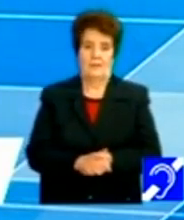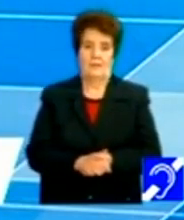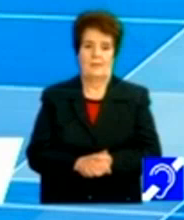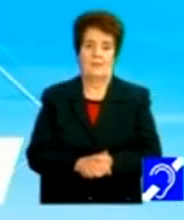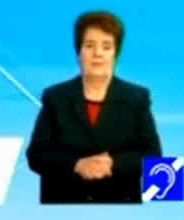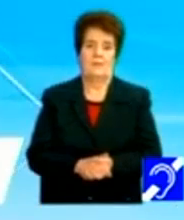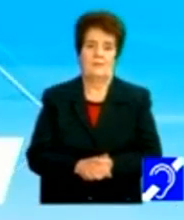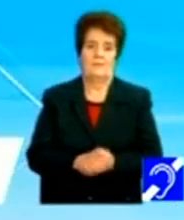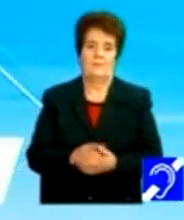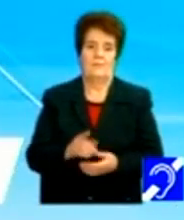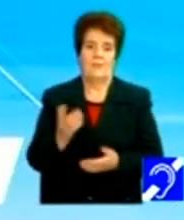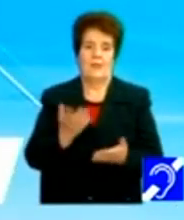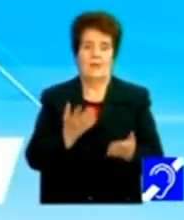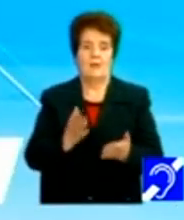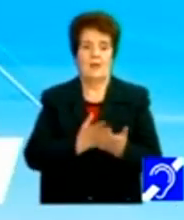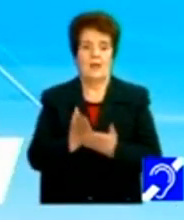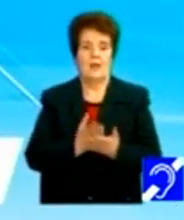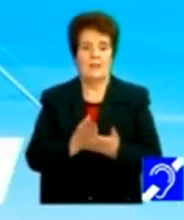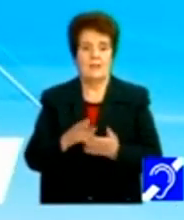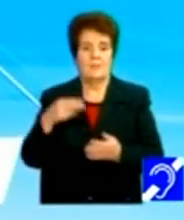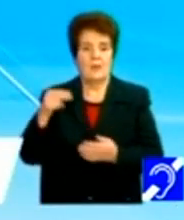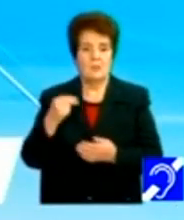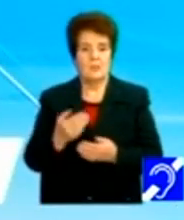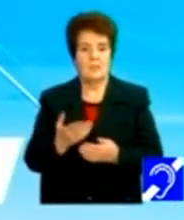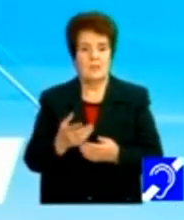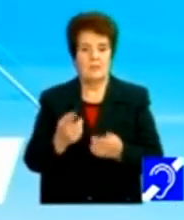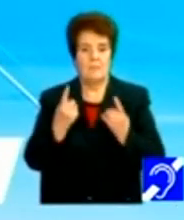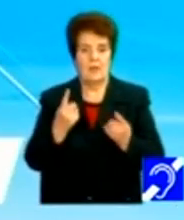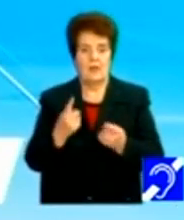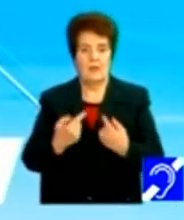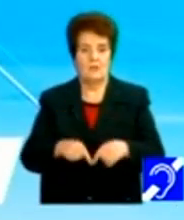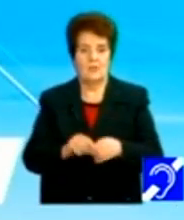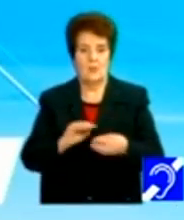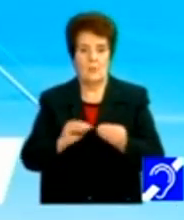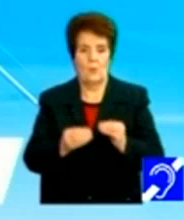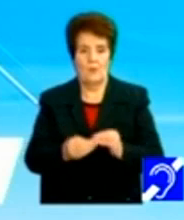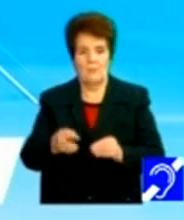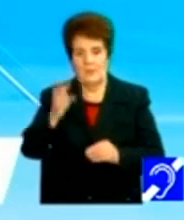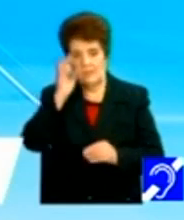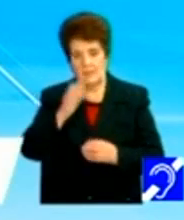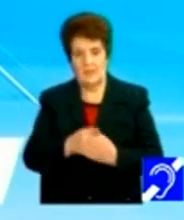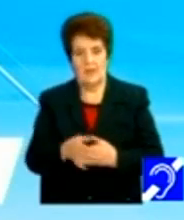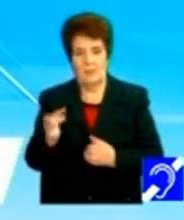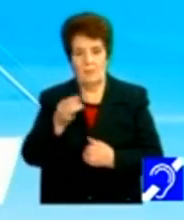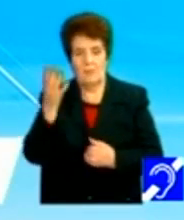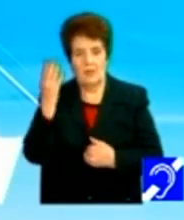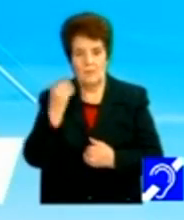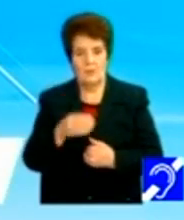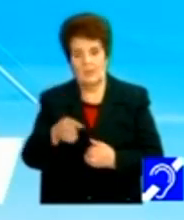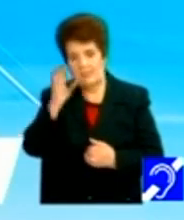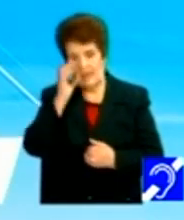ce instrumente ați folosi în calitate de președinte pentru a rezolva una din marele probleme acestei țări? Republica Moldova, țara